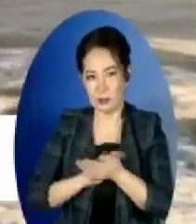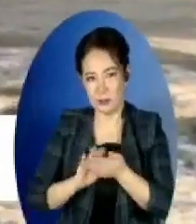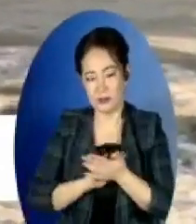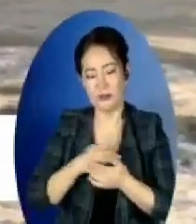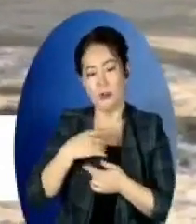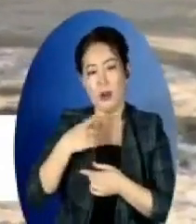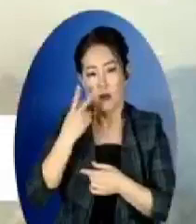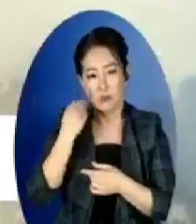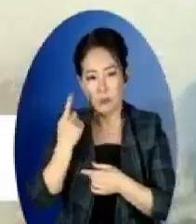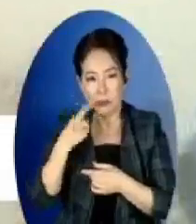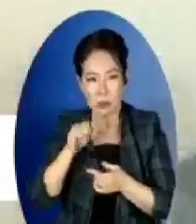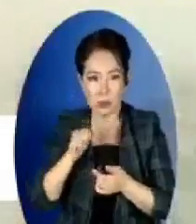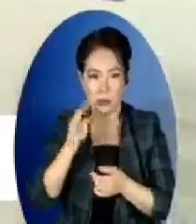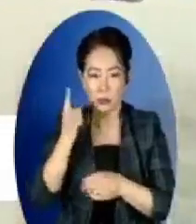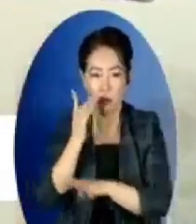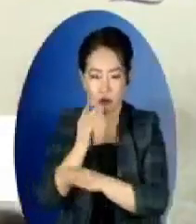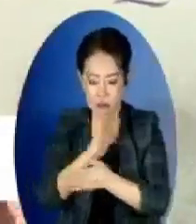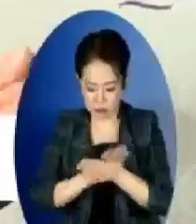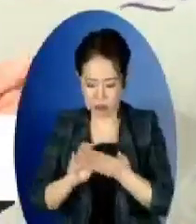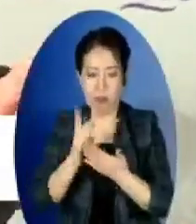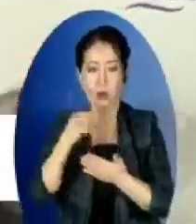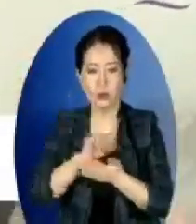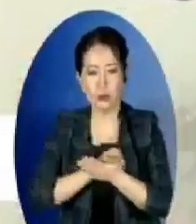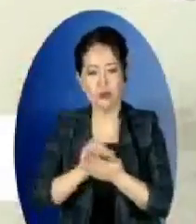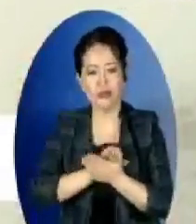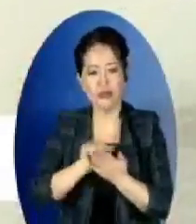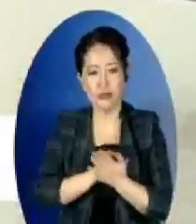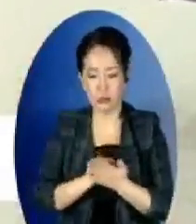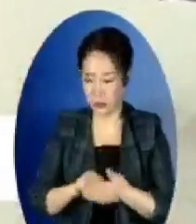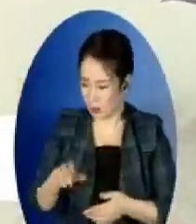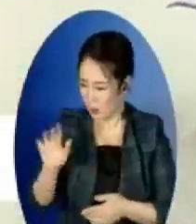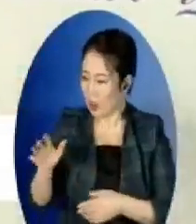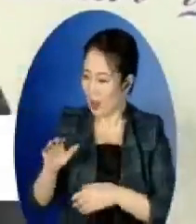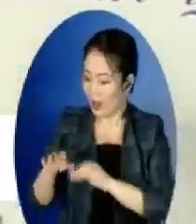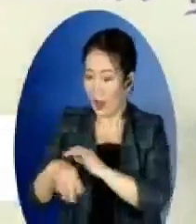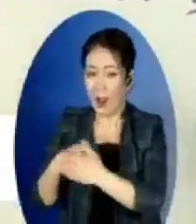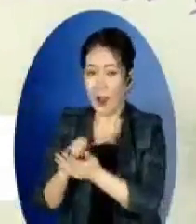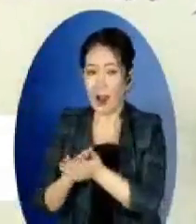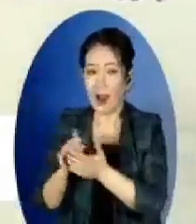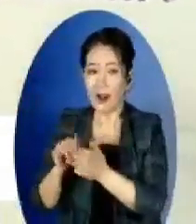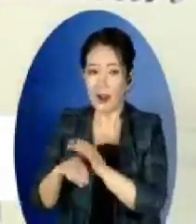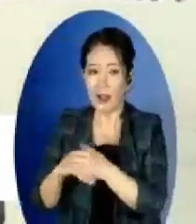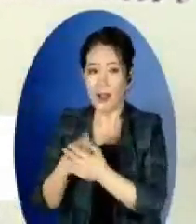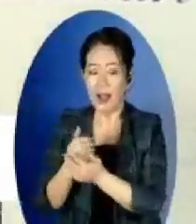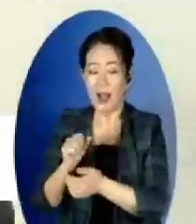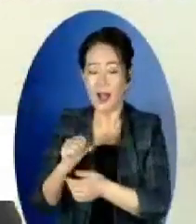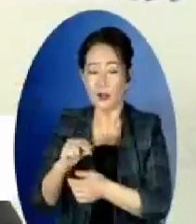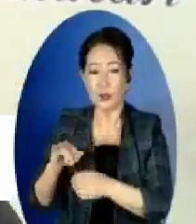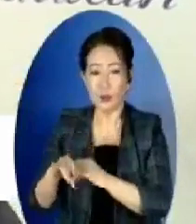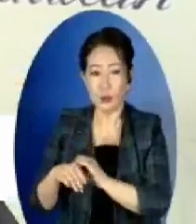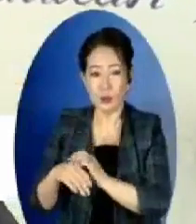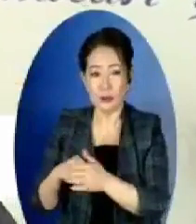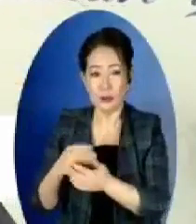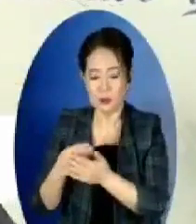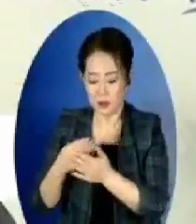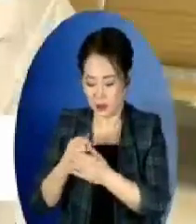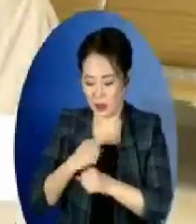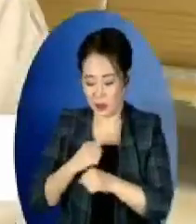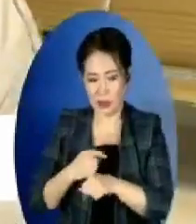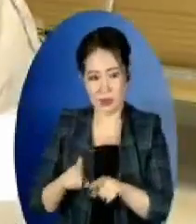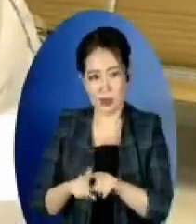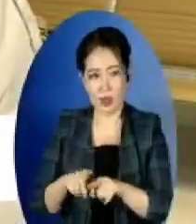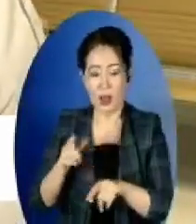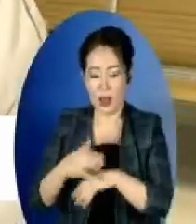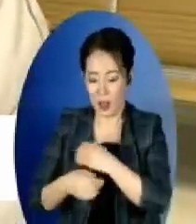юм уу өдөртөө нэг удаа. Ариутгажтай нөгөө гар одоогоор ингээл арчилга. Алын годор арчилдаг шүү дээ. Бид нэр ажил дээр.